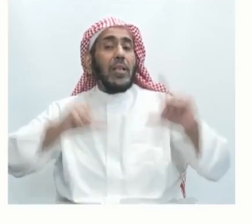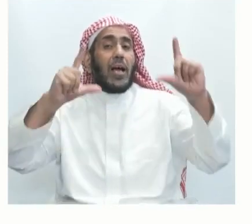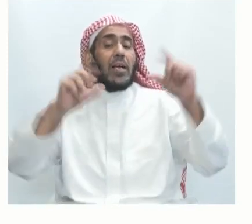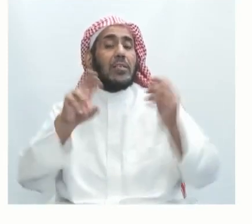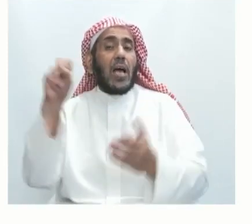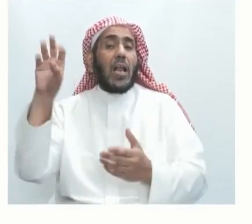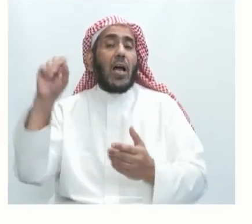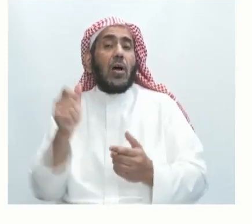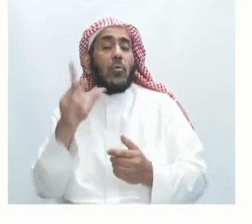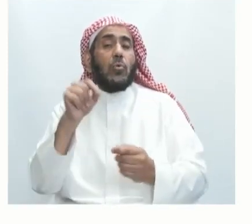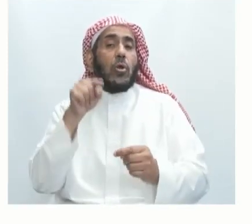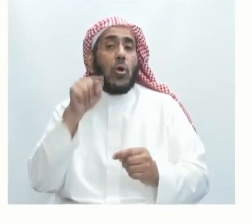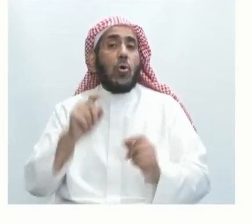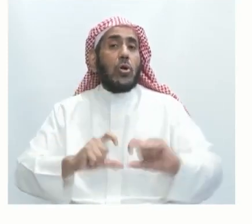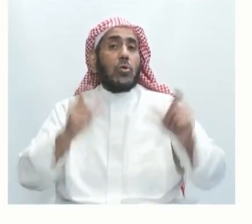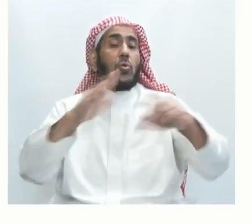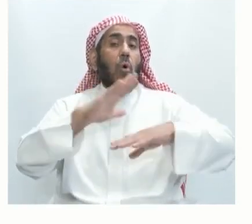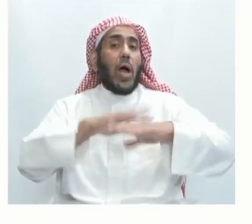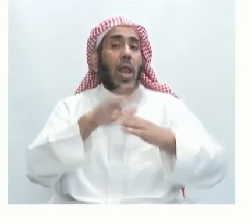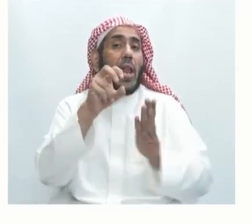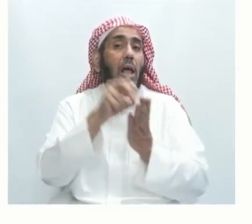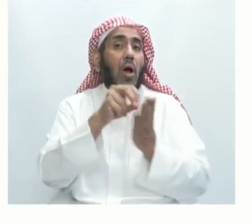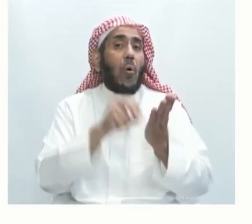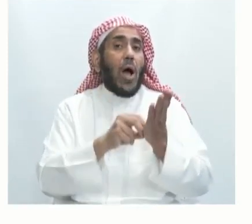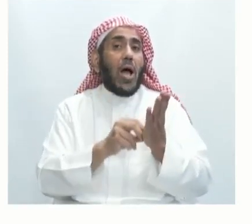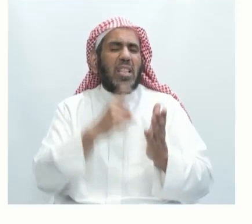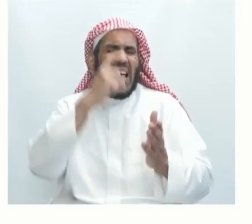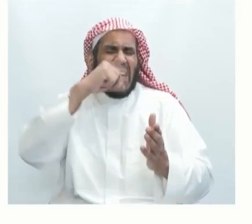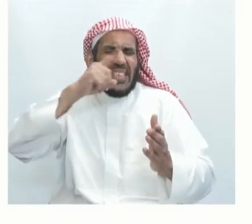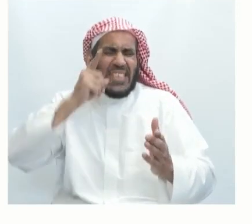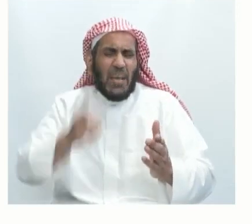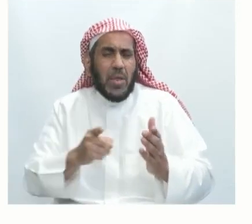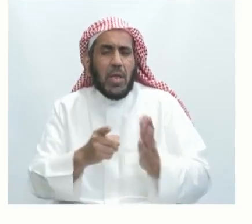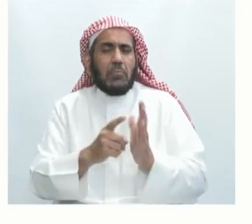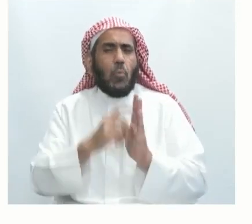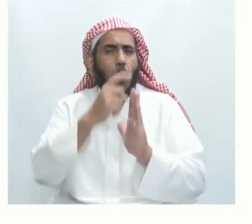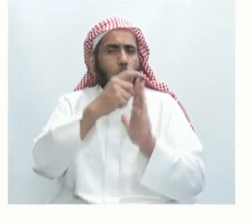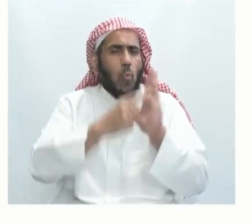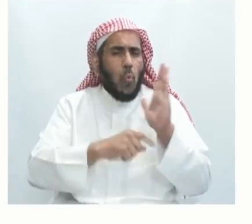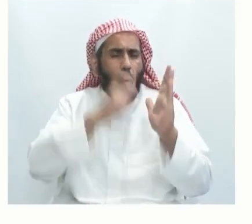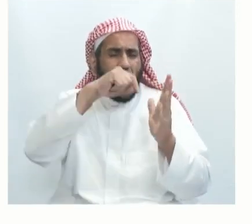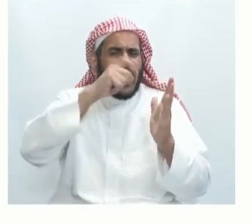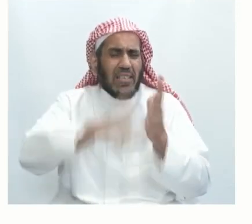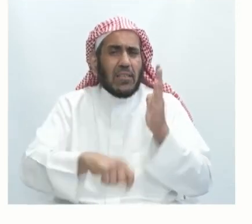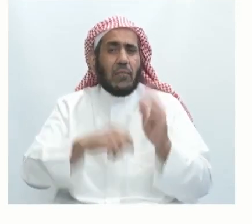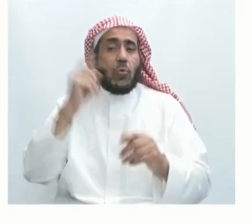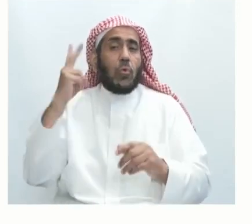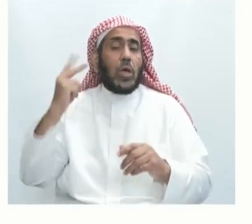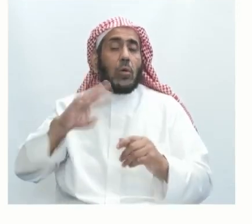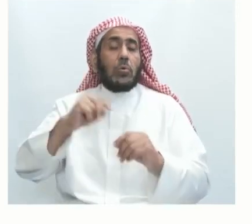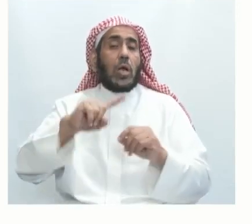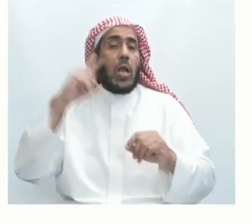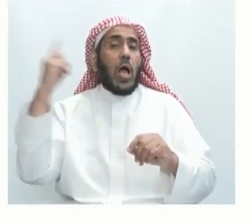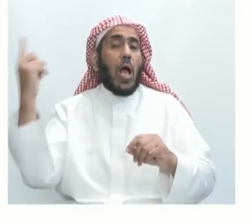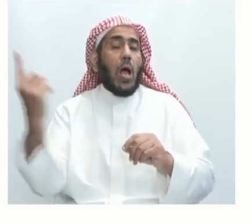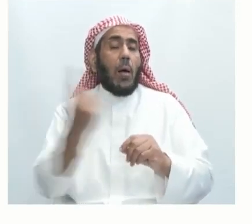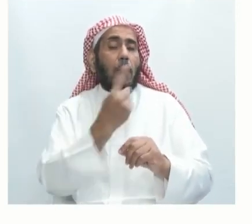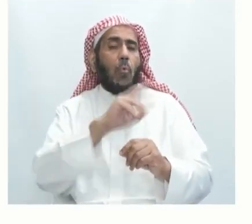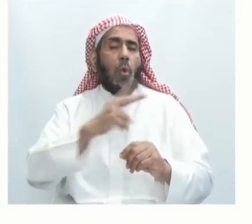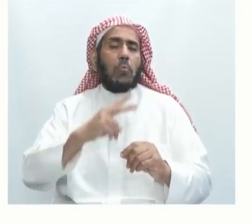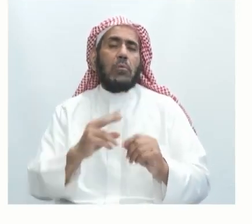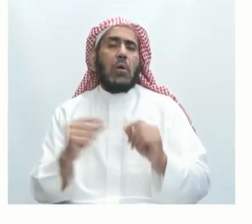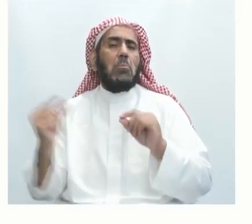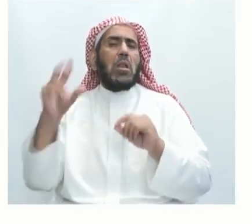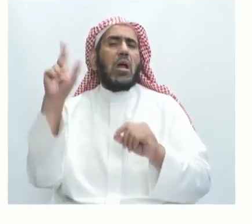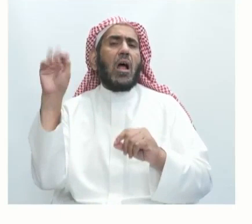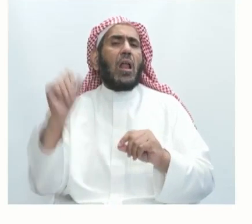نقول انه يدل على القواعد الالزاميه التي تفرضها الدوله بشكل عام ولا مشاحته في